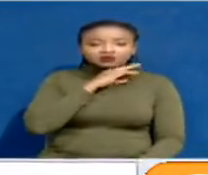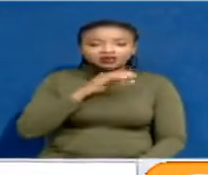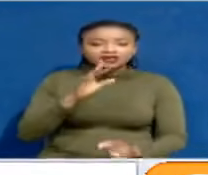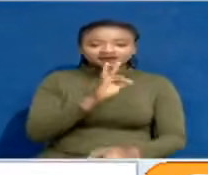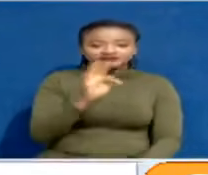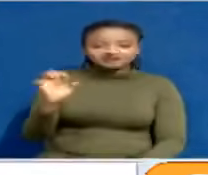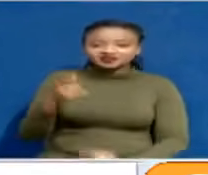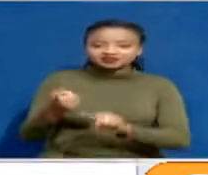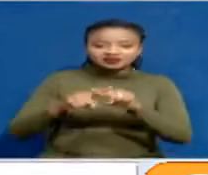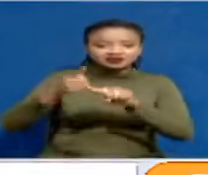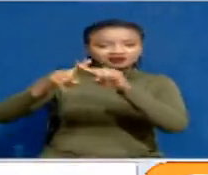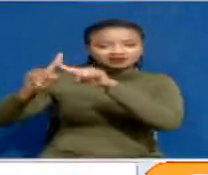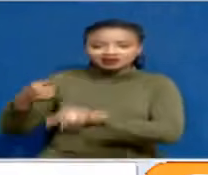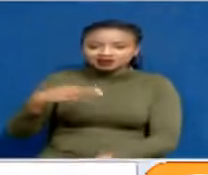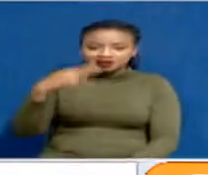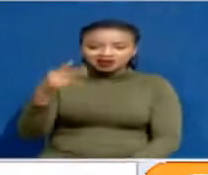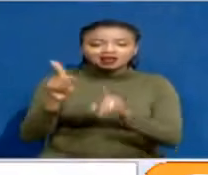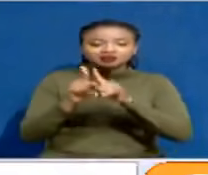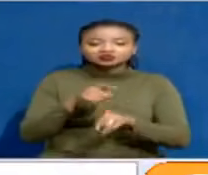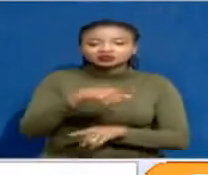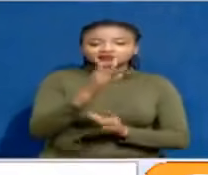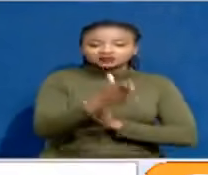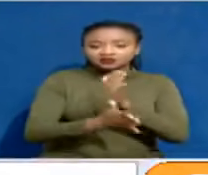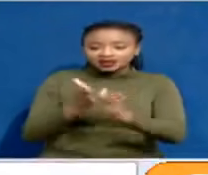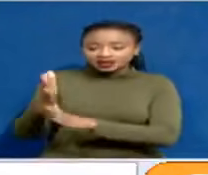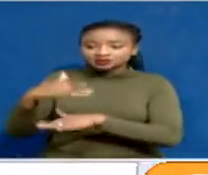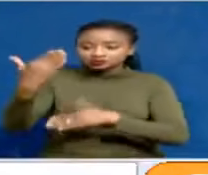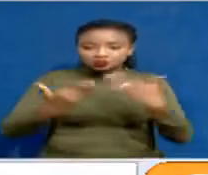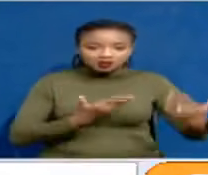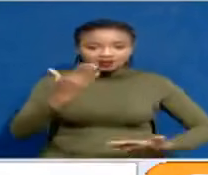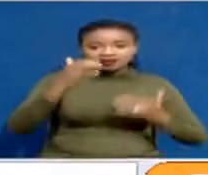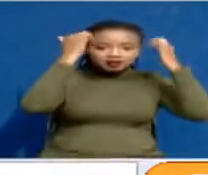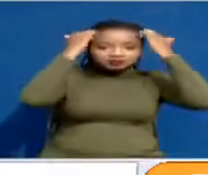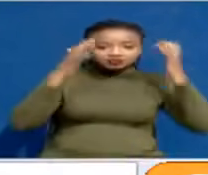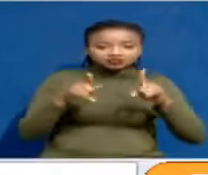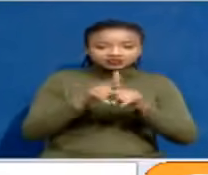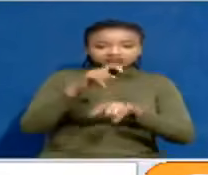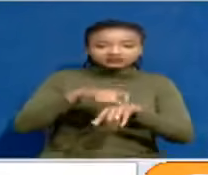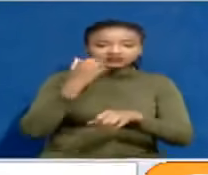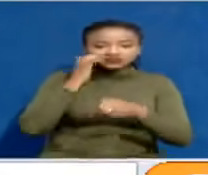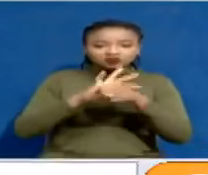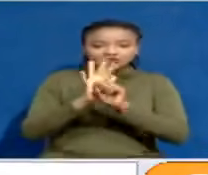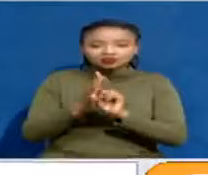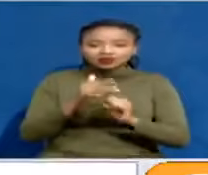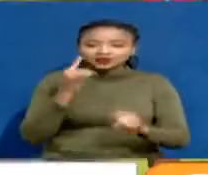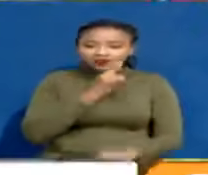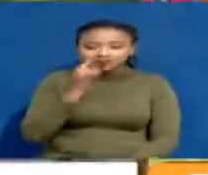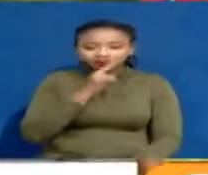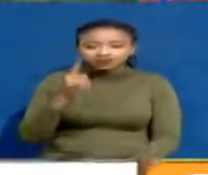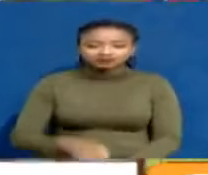karo. Shule nyingi zimeweka maandalizi maalumu ya kuwapokea wakati huu ambapo janga la corona limeendelea kutisha.